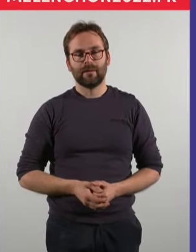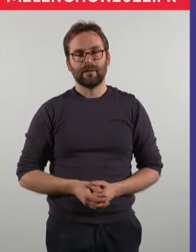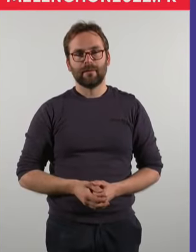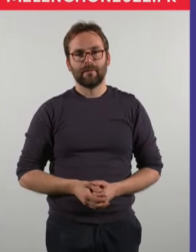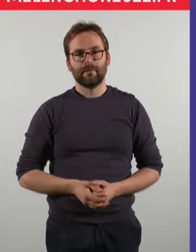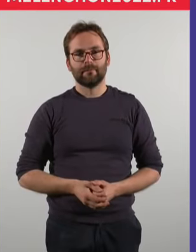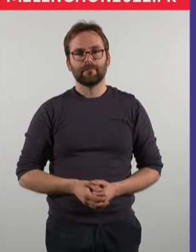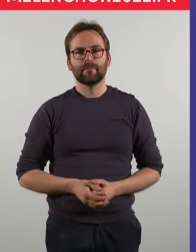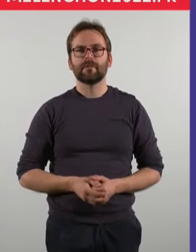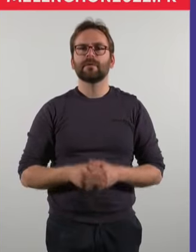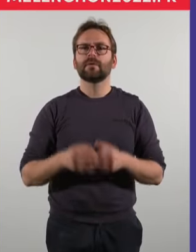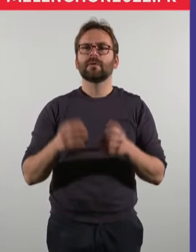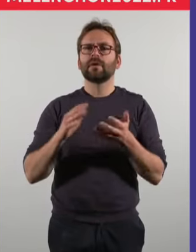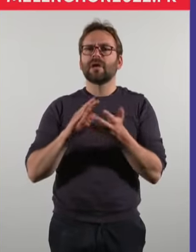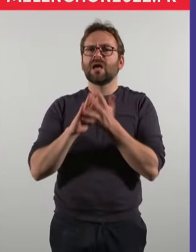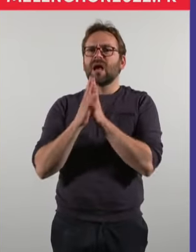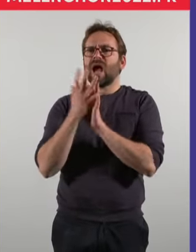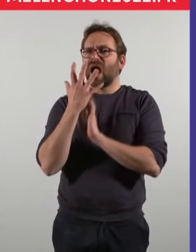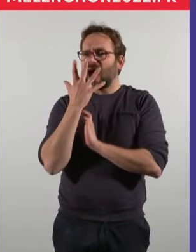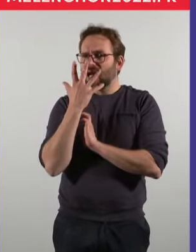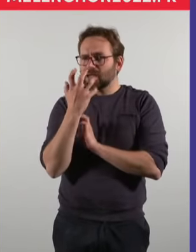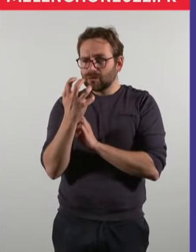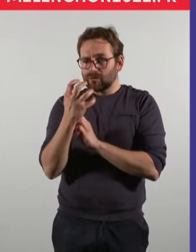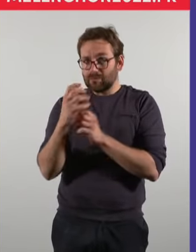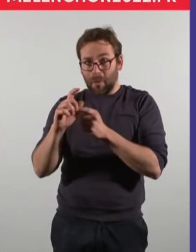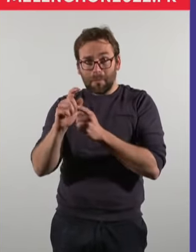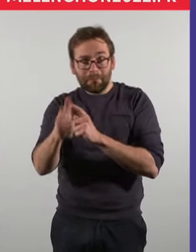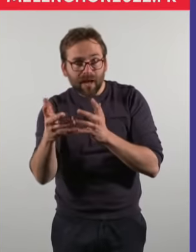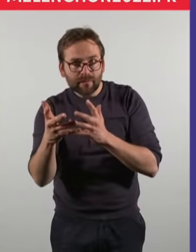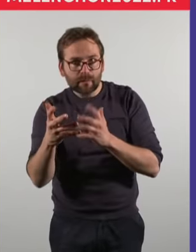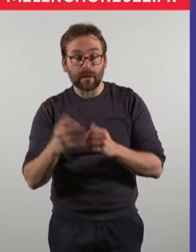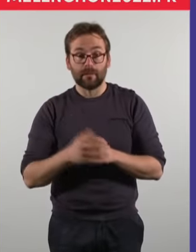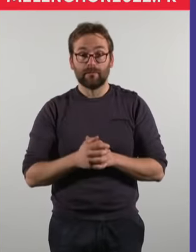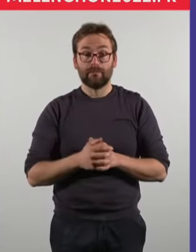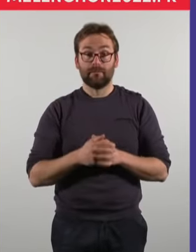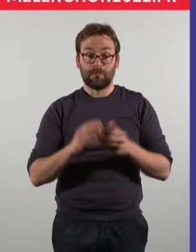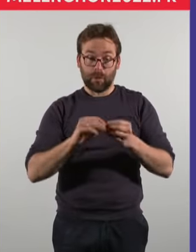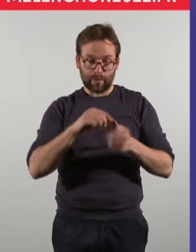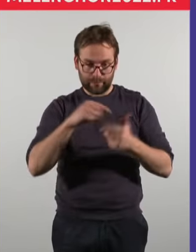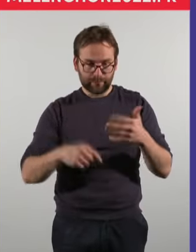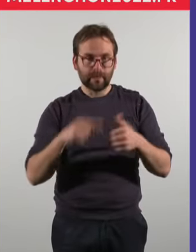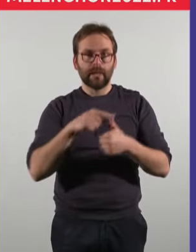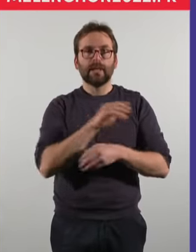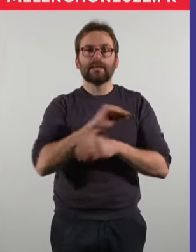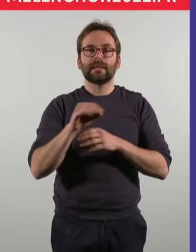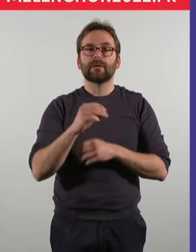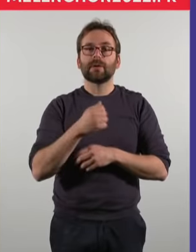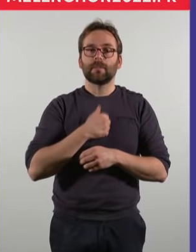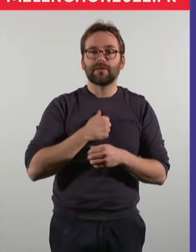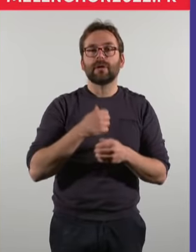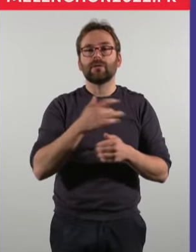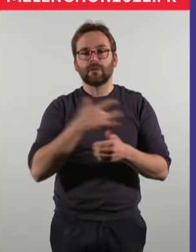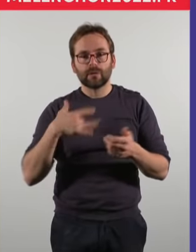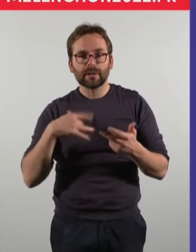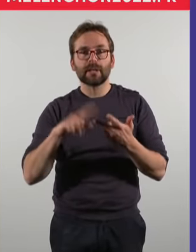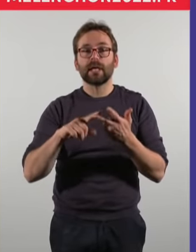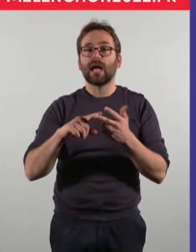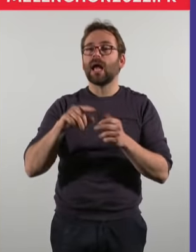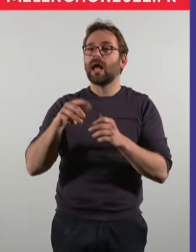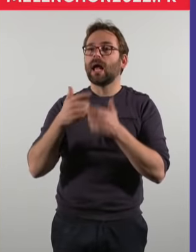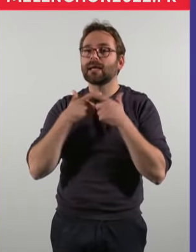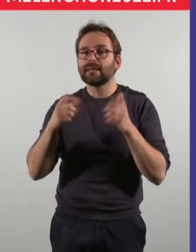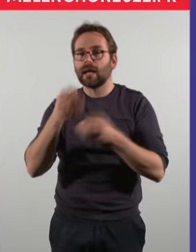Voici ce que le réchauffement de la planète va transformer. La sécurité personnelle et la santé, l'accès à l'alimentation, à l'eau et